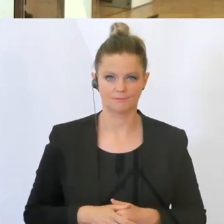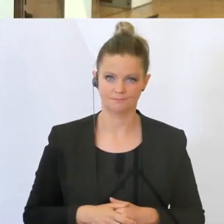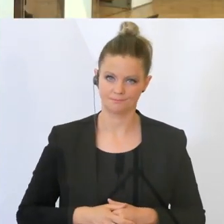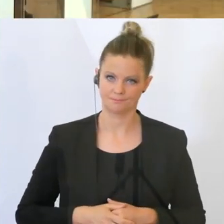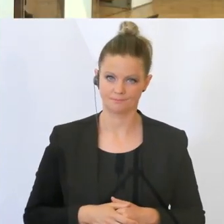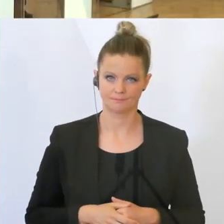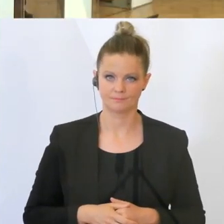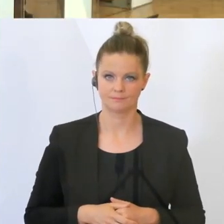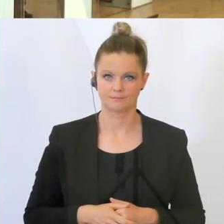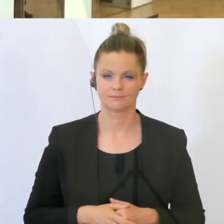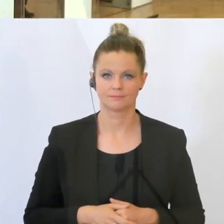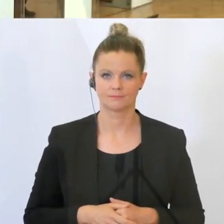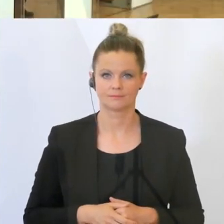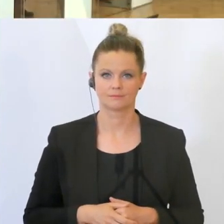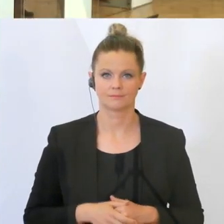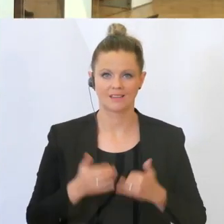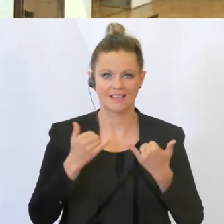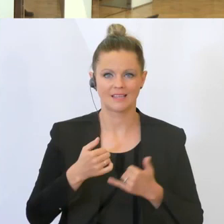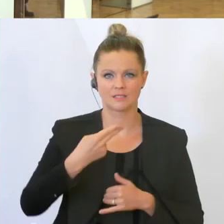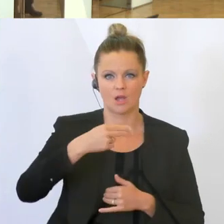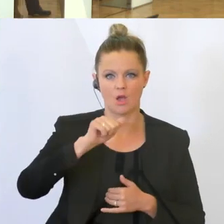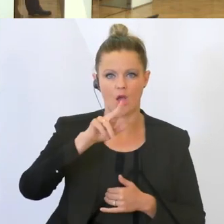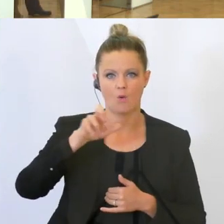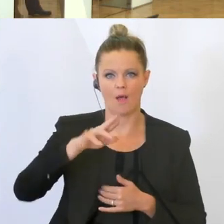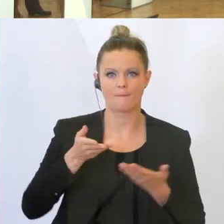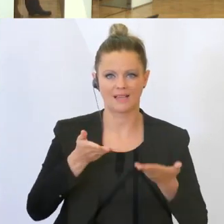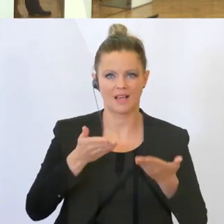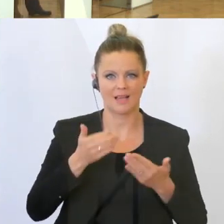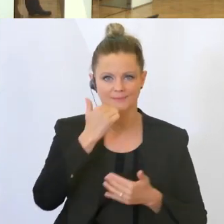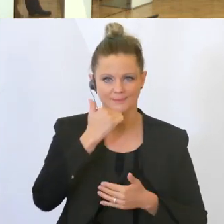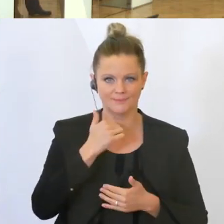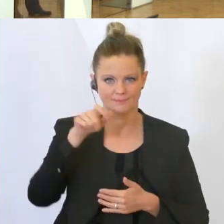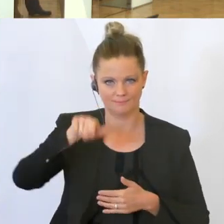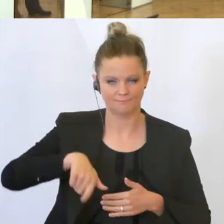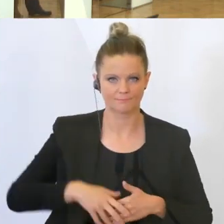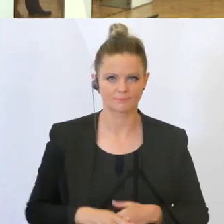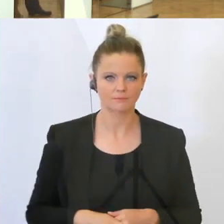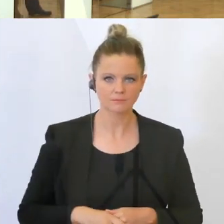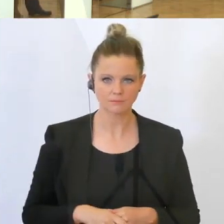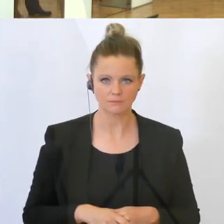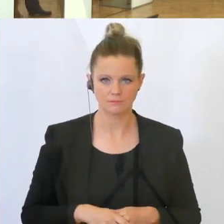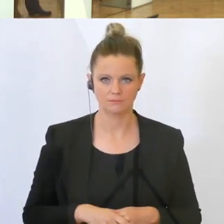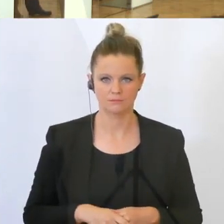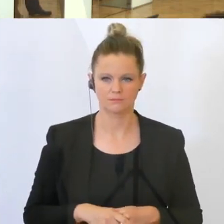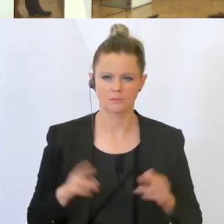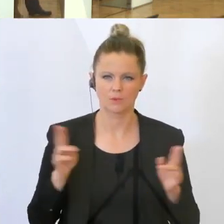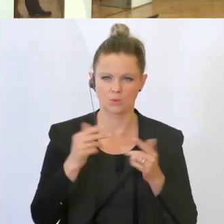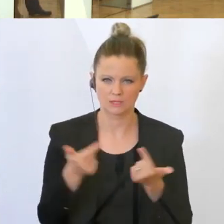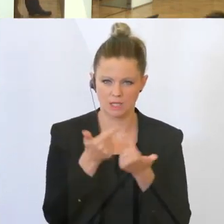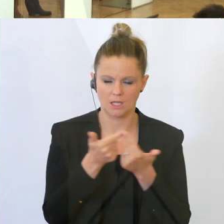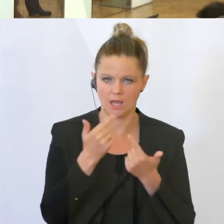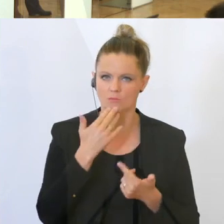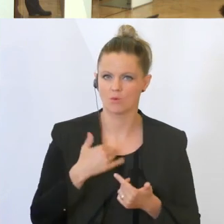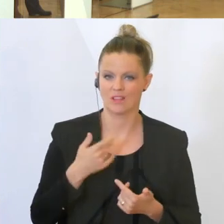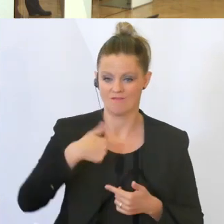Dankeschön. Der Herr Auer von der Auer Bäckerei. Bitte schön. Danke. Zur Erklärung darf ich kurz sagen, dass wir